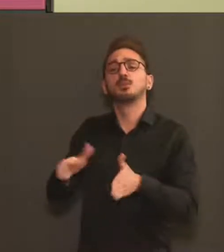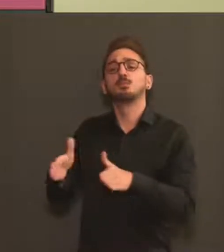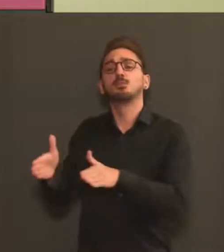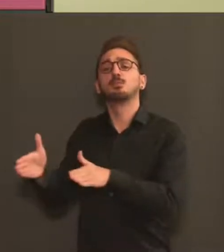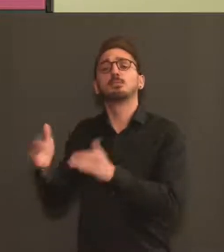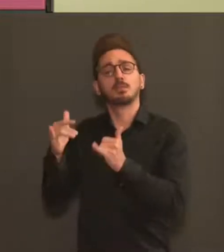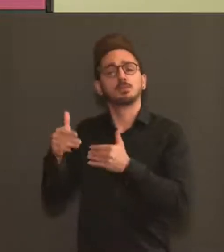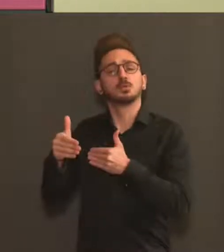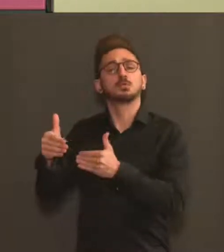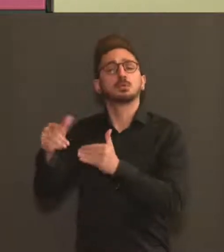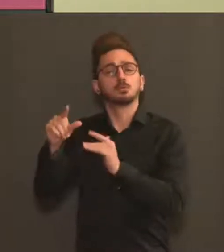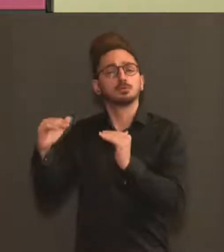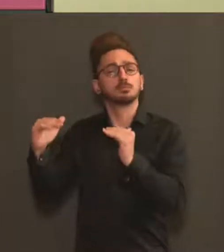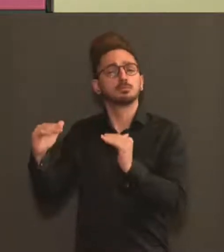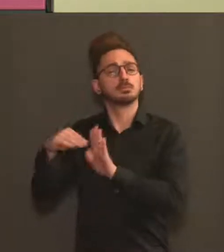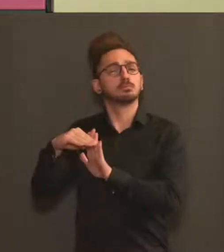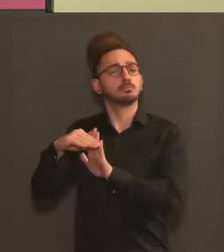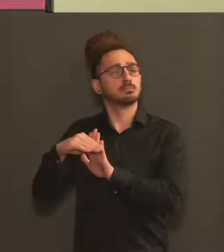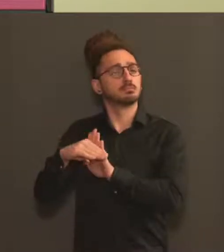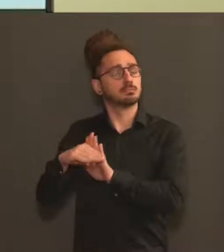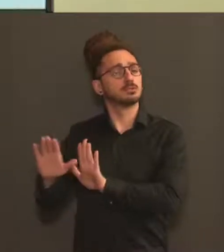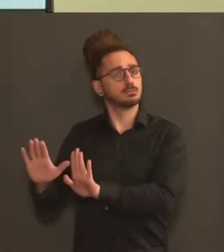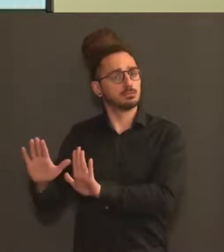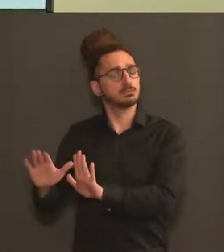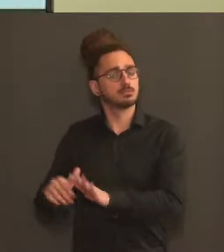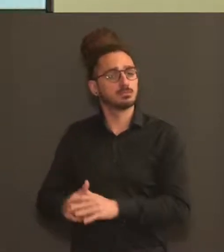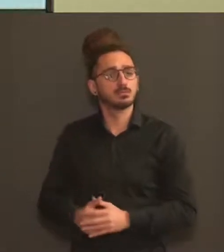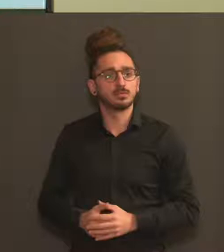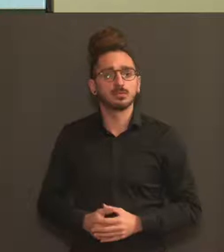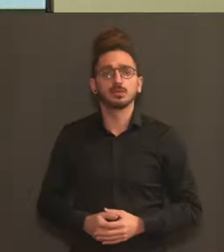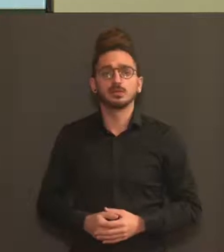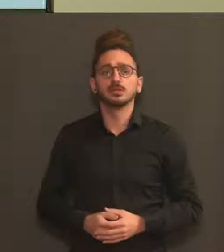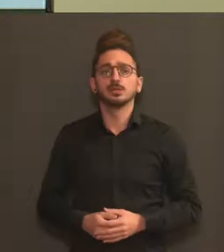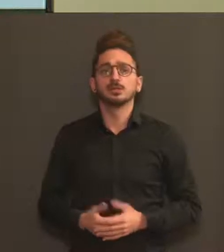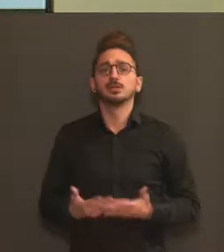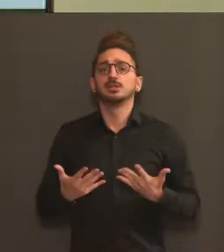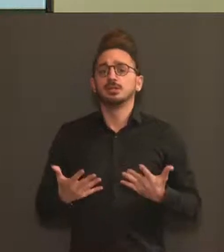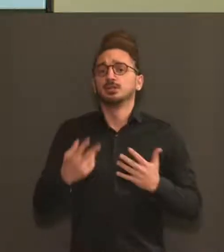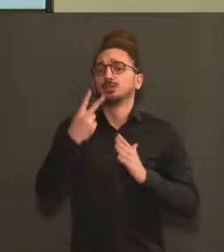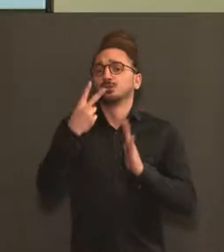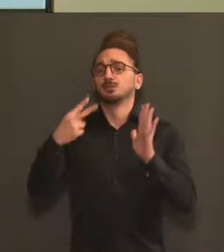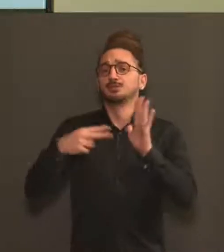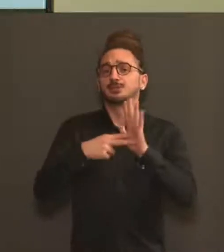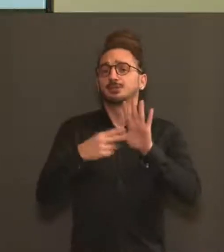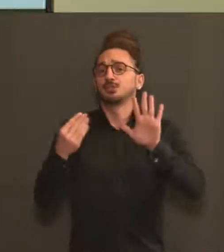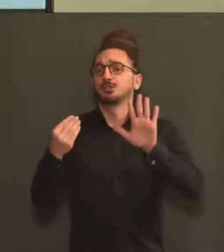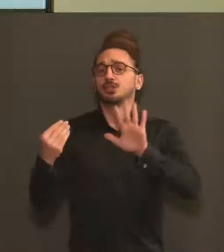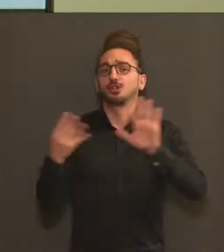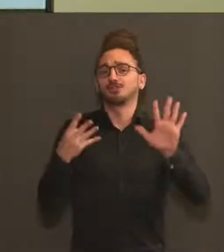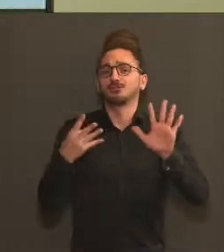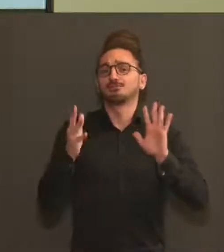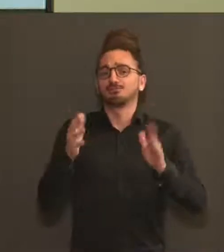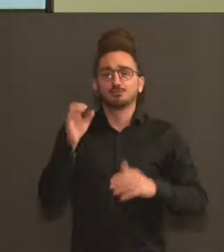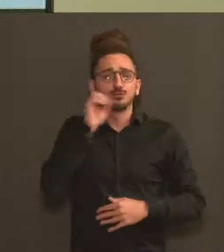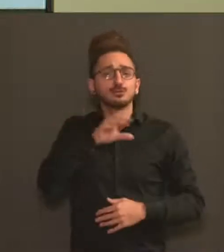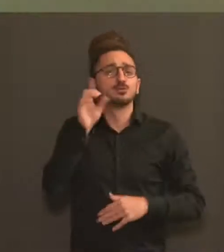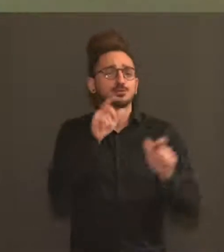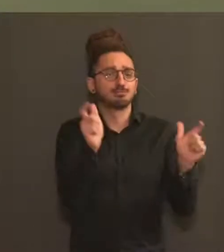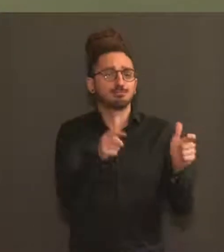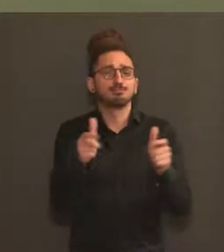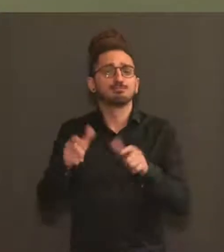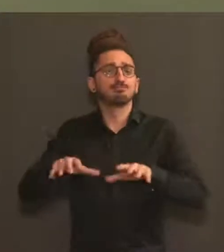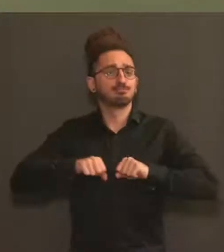En l'occurrence, nous avons eu 2099 nouveaux cas en moyenne par jour, soit une augmentation